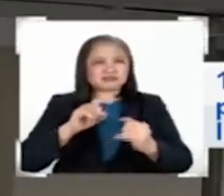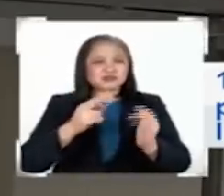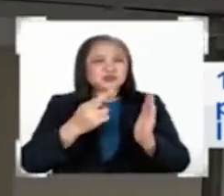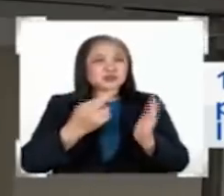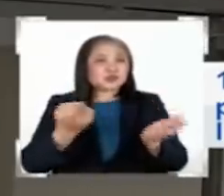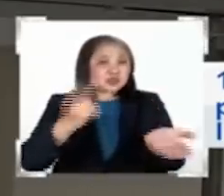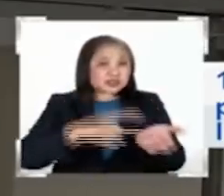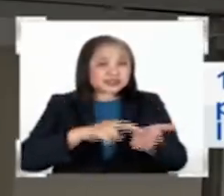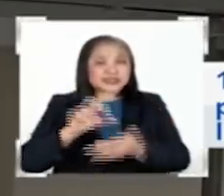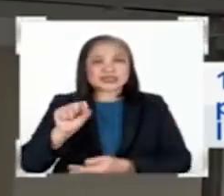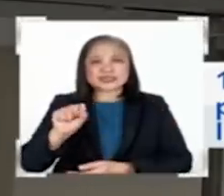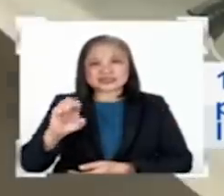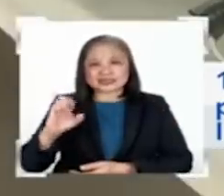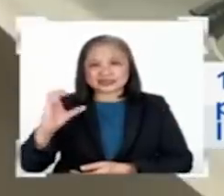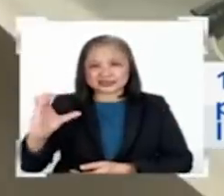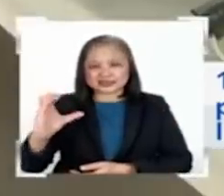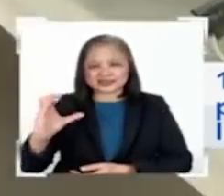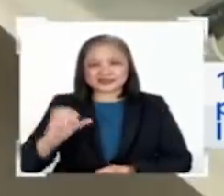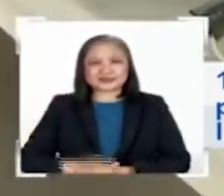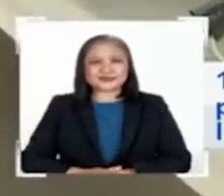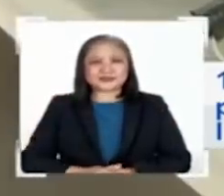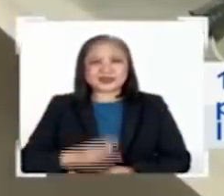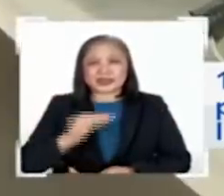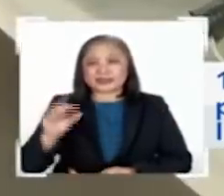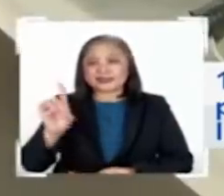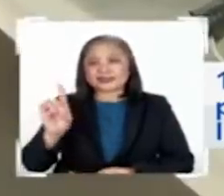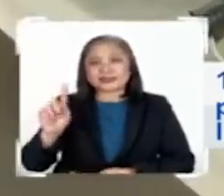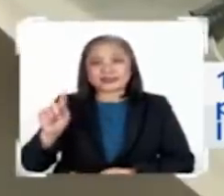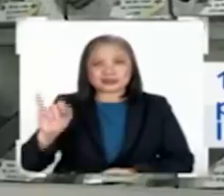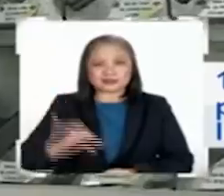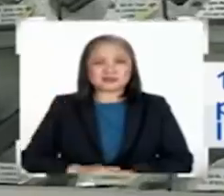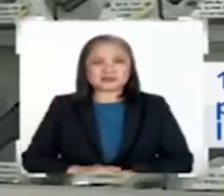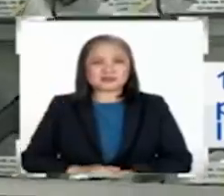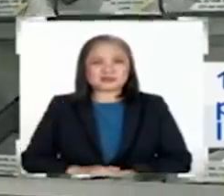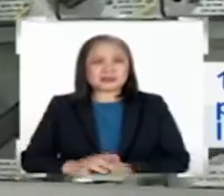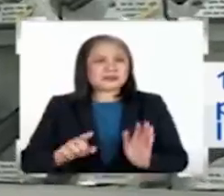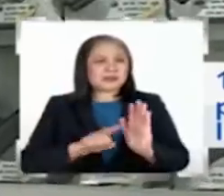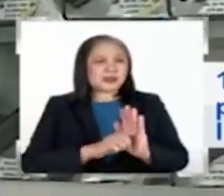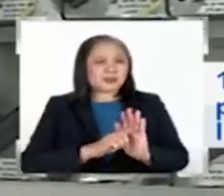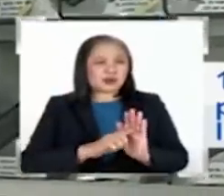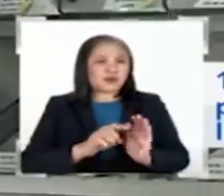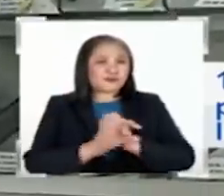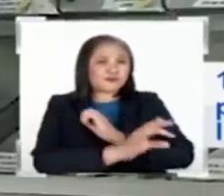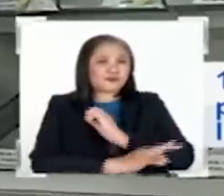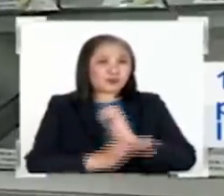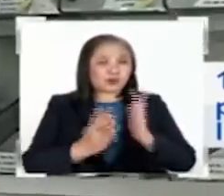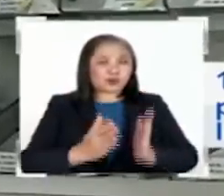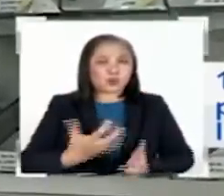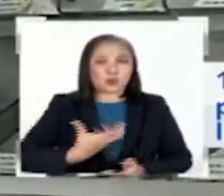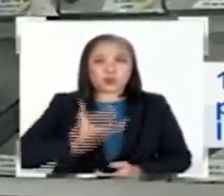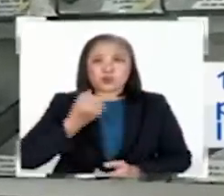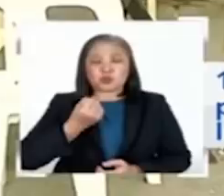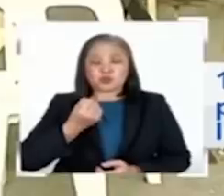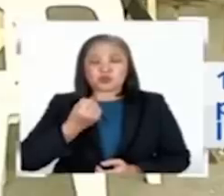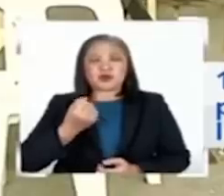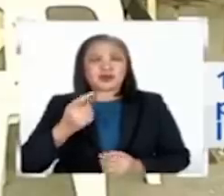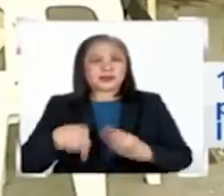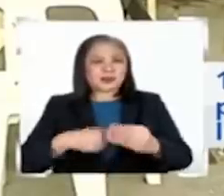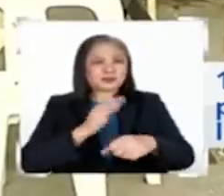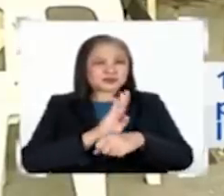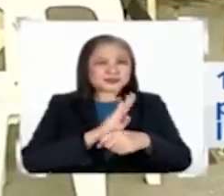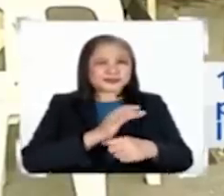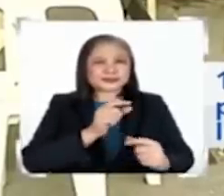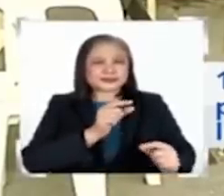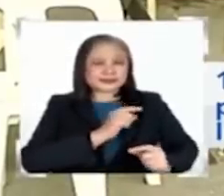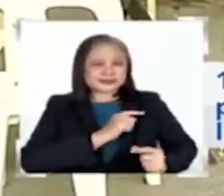and Exchange Commission at sa DTI. Bawal pa rin ang foreign ownership sa mga negosyong may kinalaman sa defense o armas at